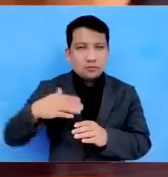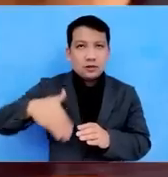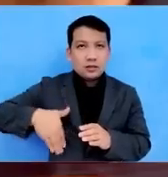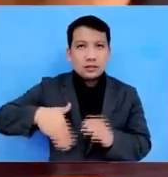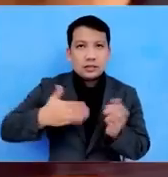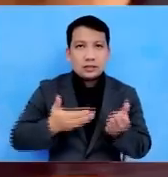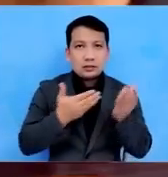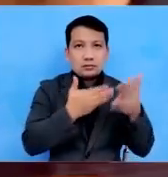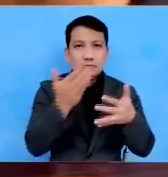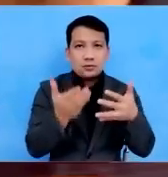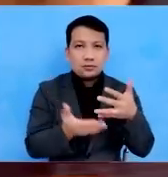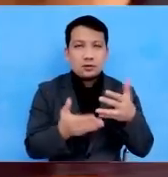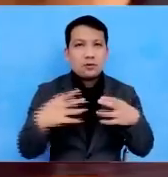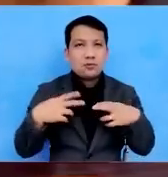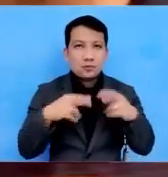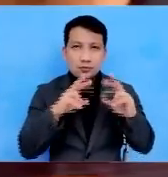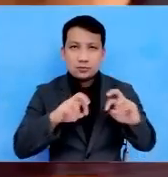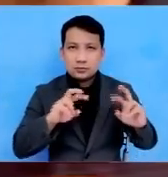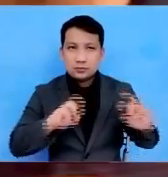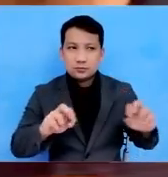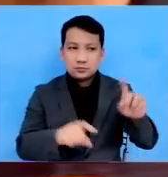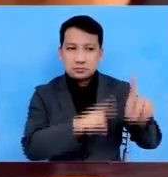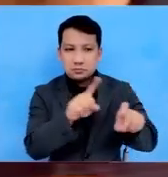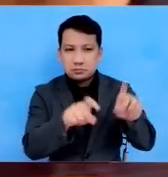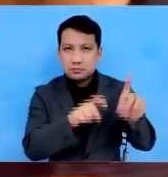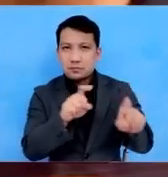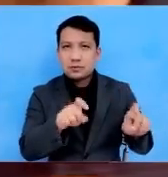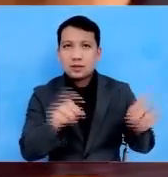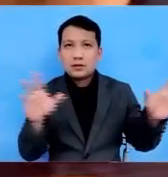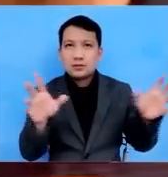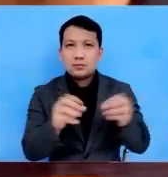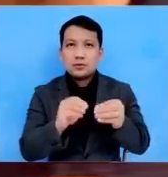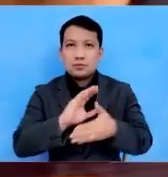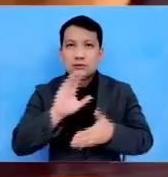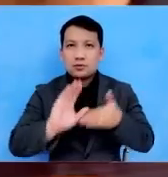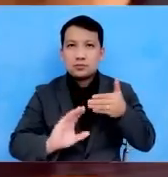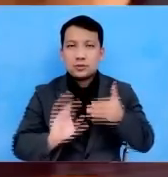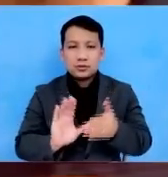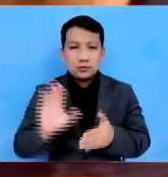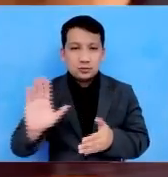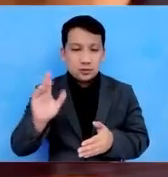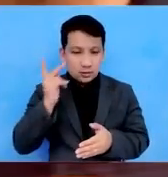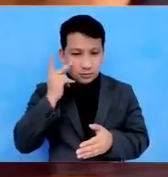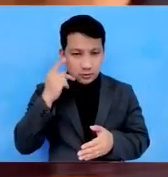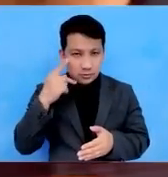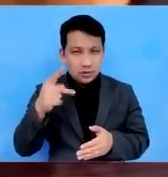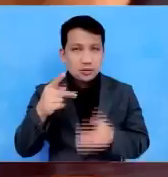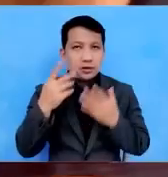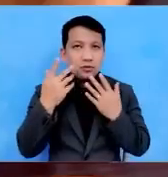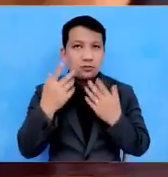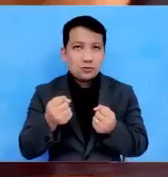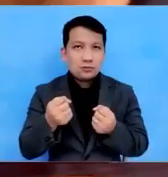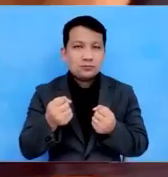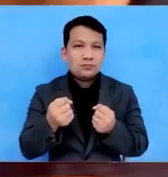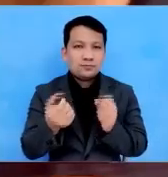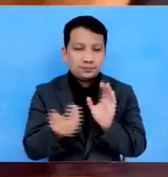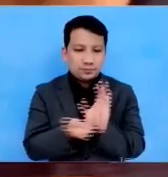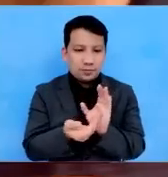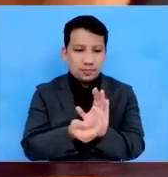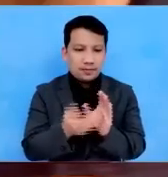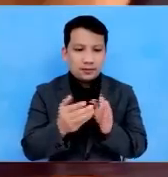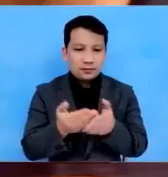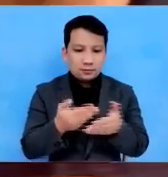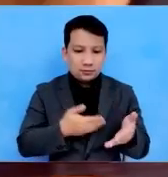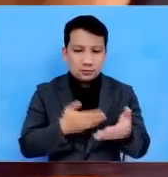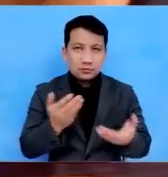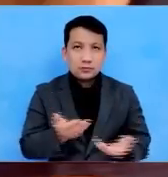pag-iimbestiga o pagtatanong para mabuo din ng gusto yung kay Kapersi. Gusto nila palakasin yung kay Kapersi bago nila isampa itong kaso.